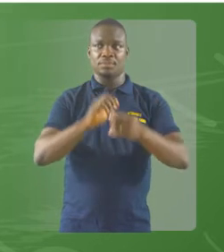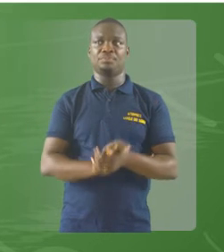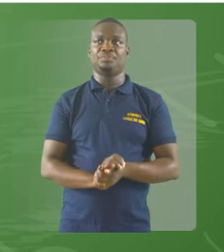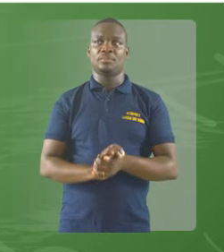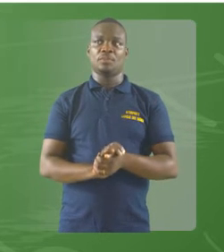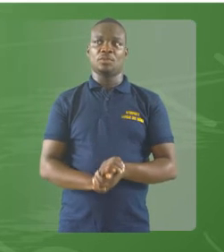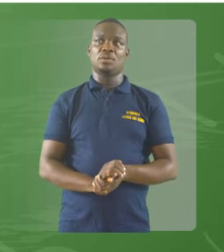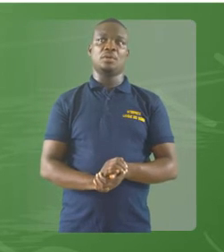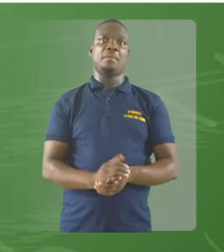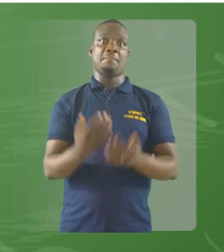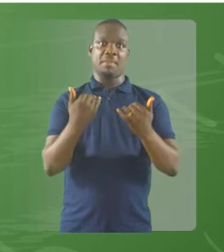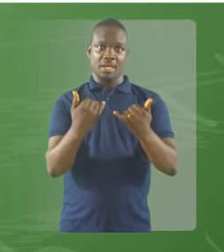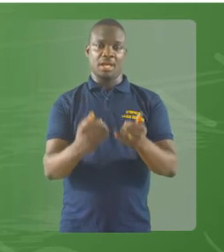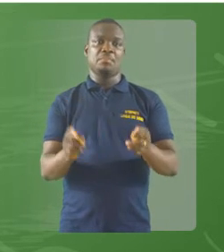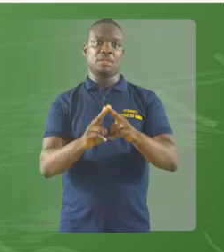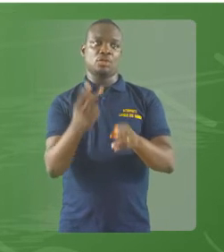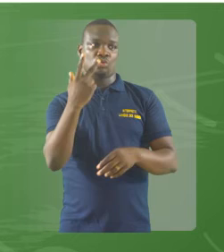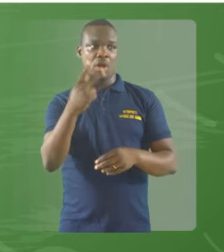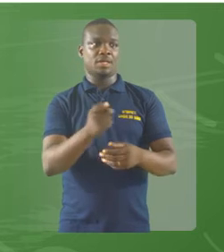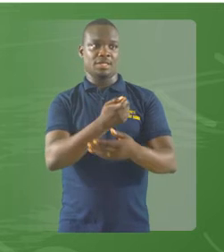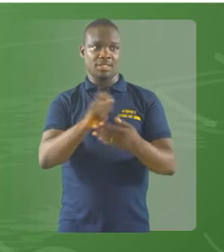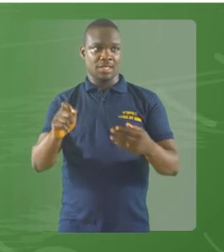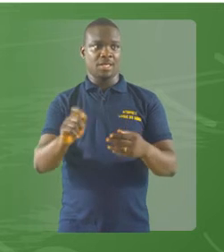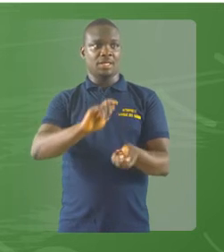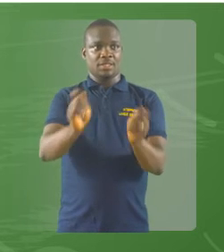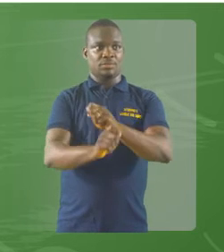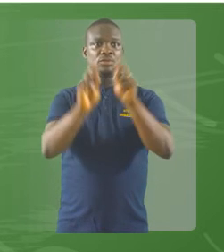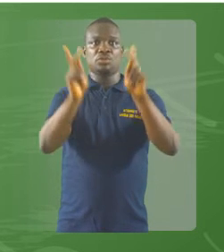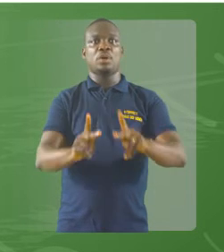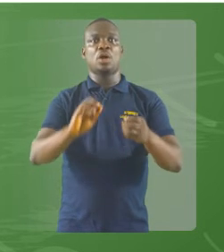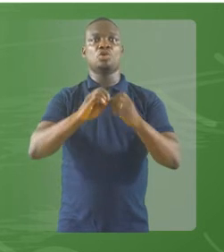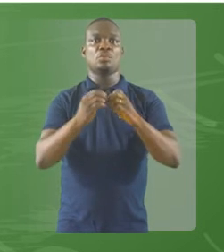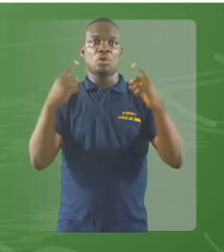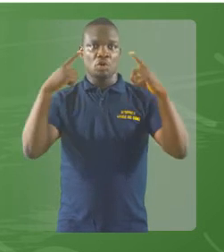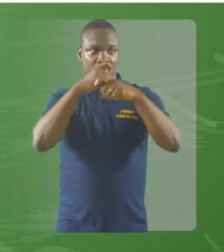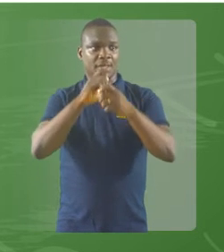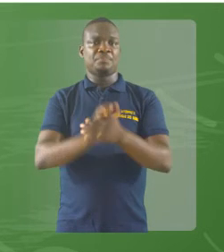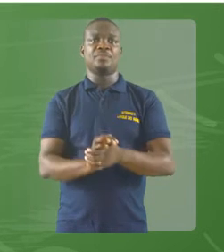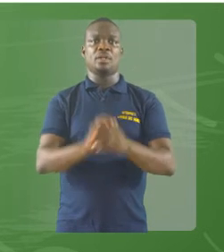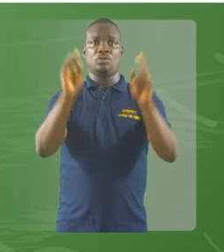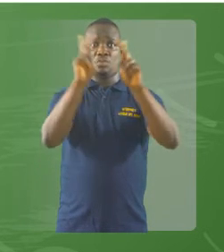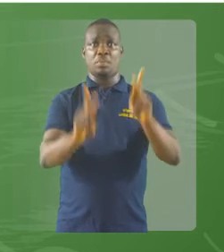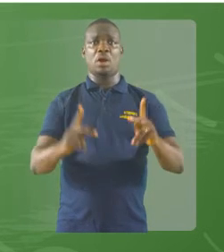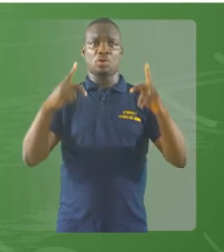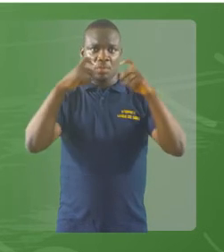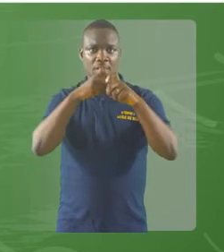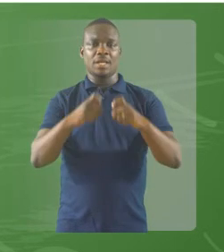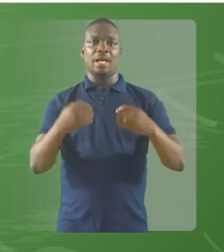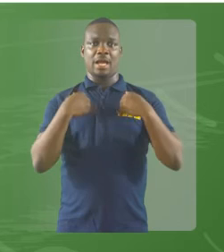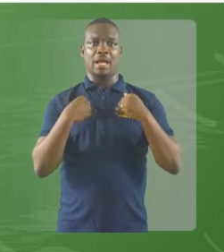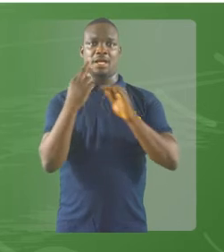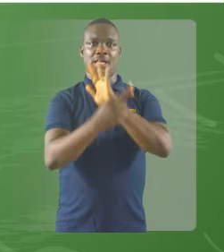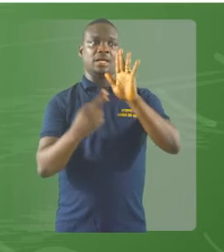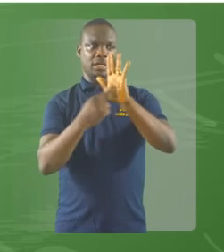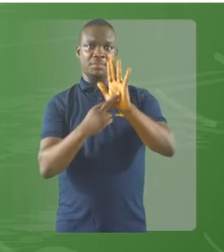Petit 3. Transformation du plan et nombres complexes. Le plan complexe est muni d'un